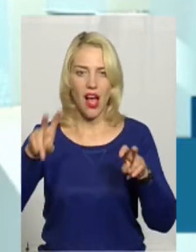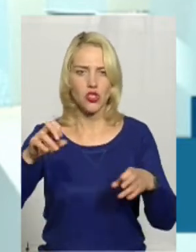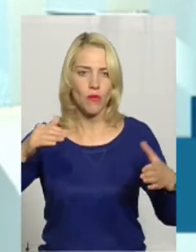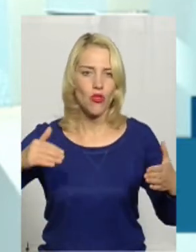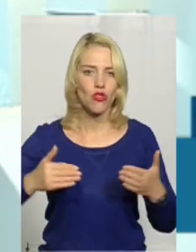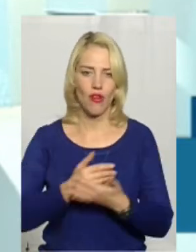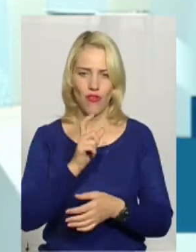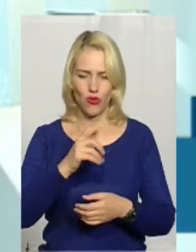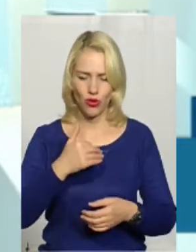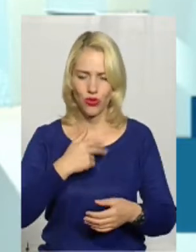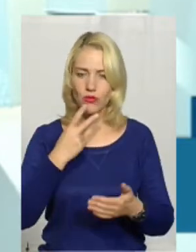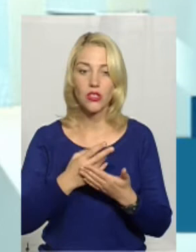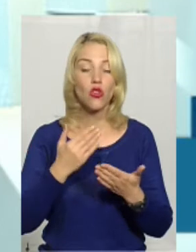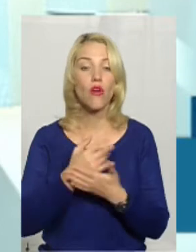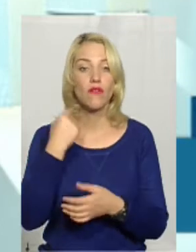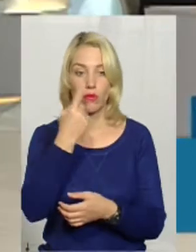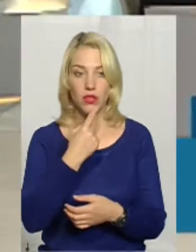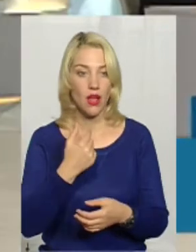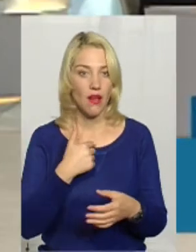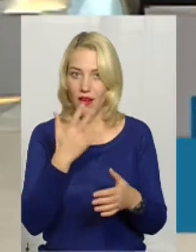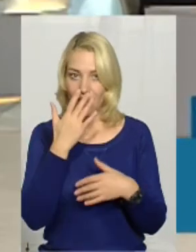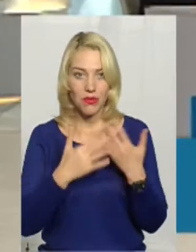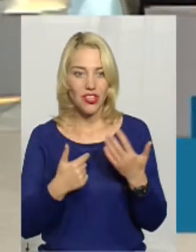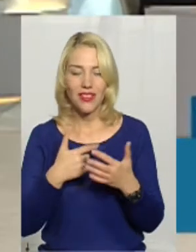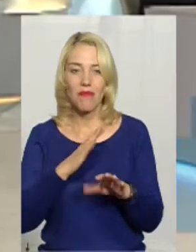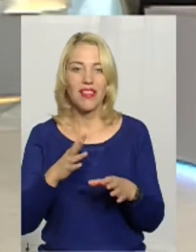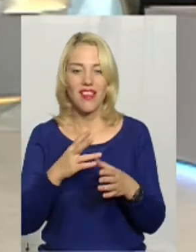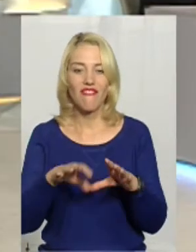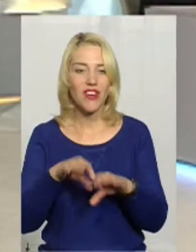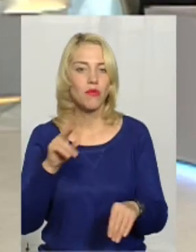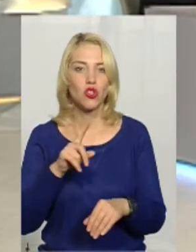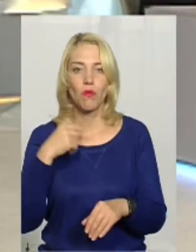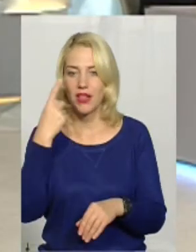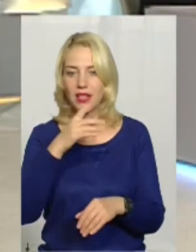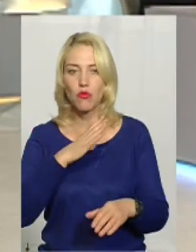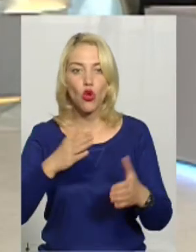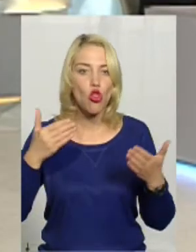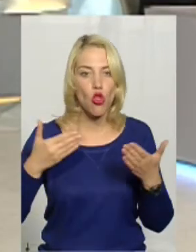хочуть бачити нові обличчя. Так вибачайте, ми ж не вибрали для те, щоб просто лице було нове.